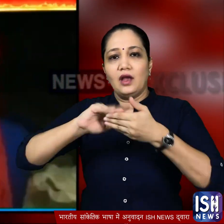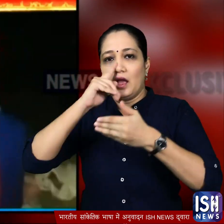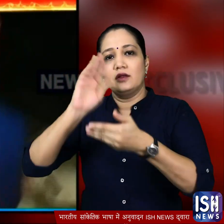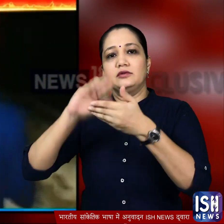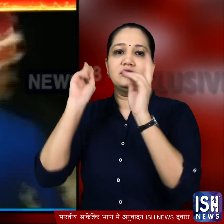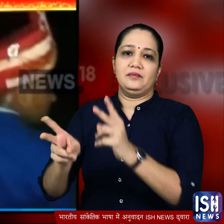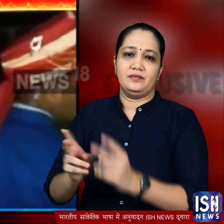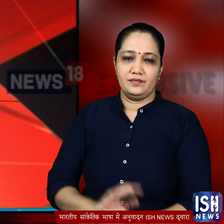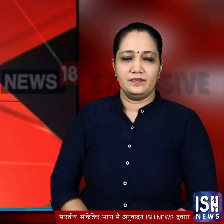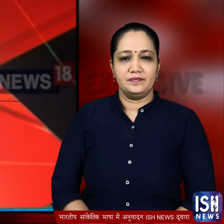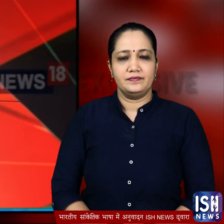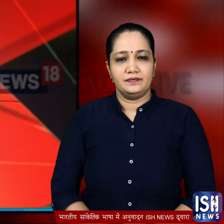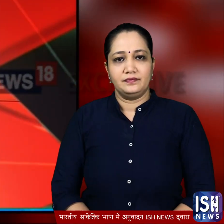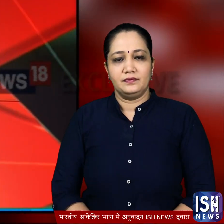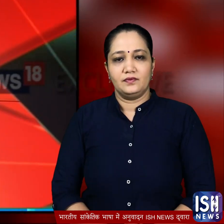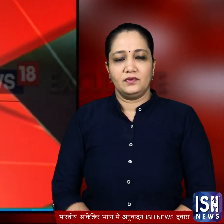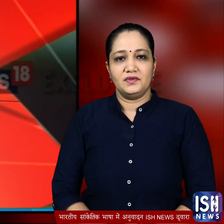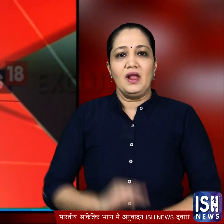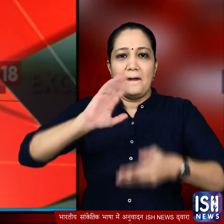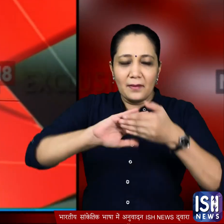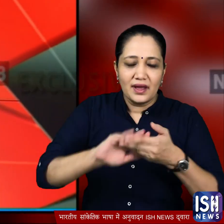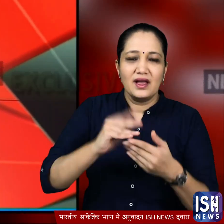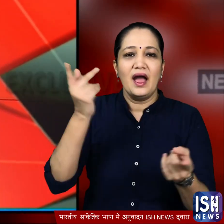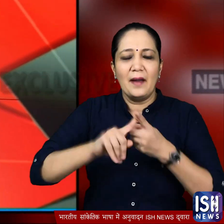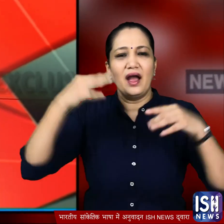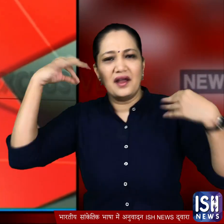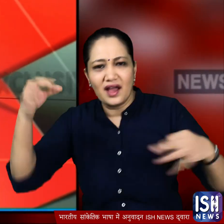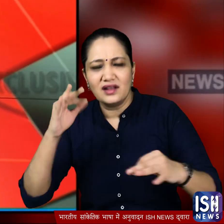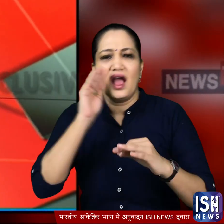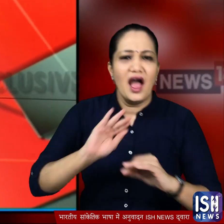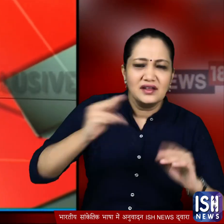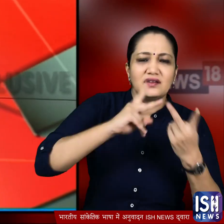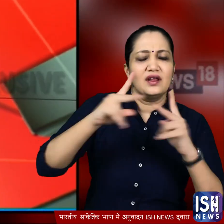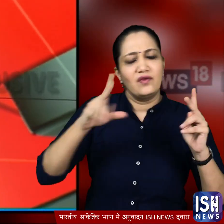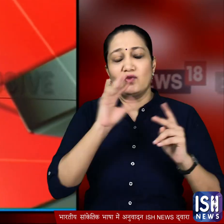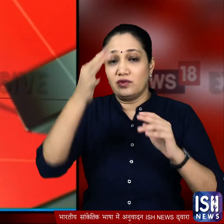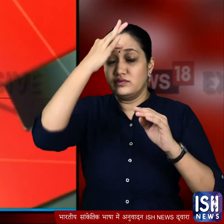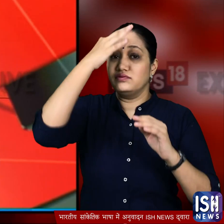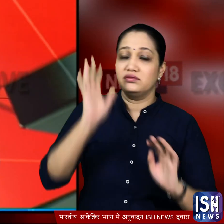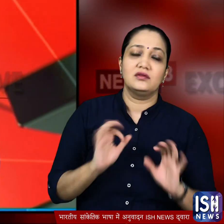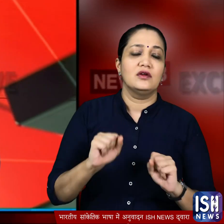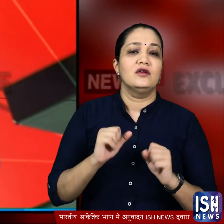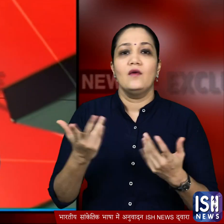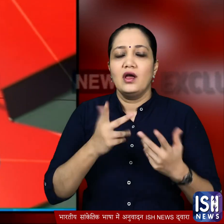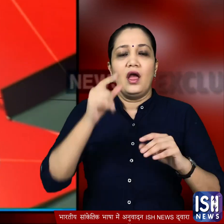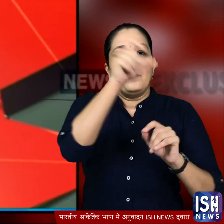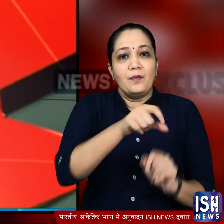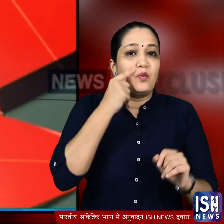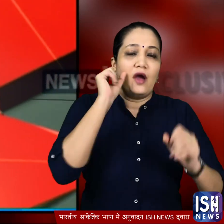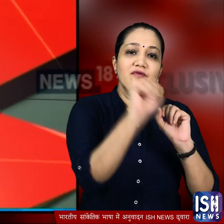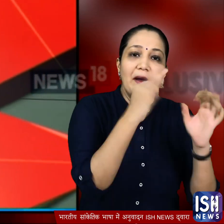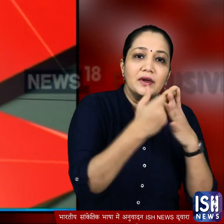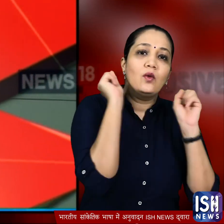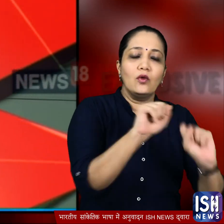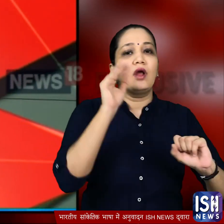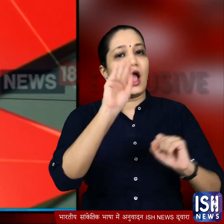की विदाई नहीं हो पाई। सौभाग्य की बात है कि शादी ब्याह के दौरान नाचने गाने का इंतजाम करना भी बड़ा सिरदर्द है, क्योंकि बाराती अपनी